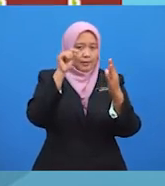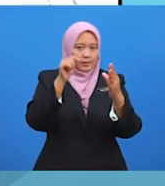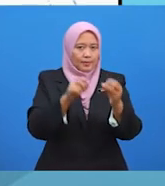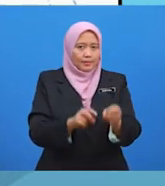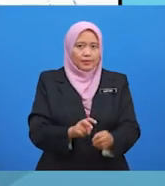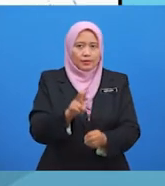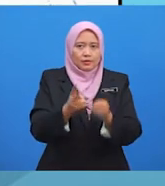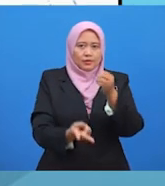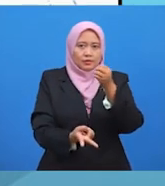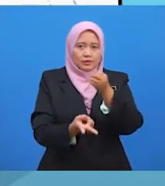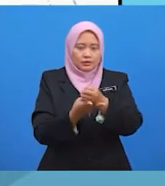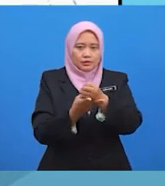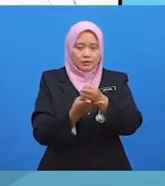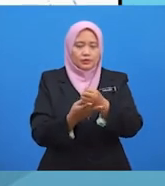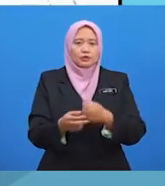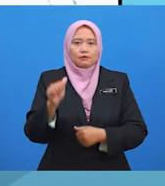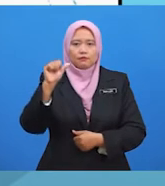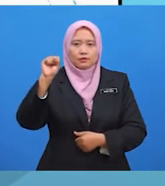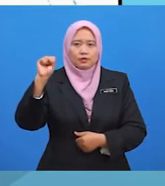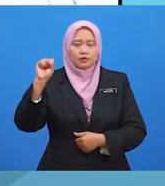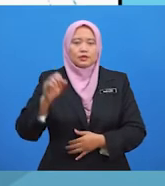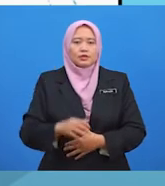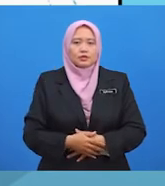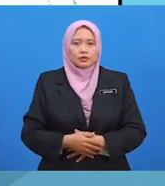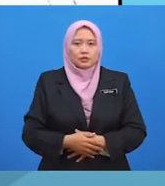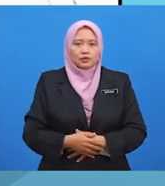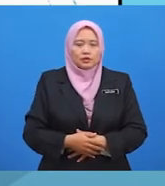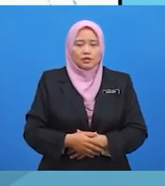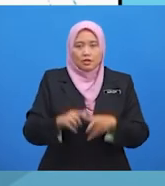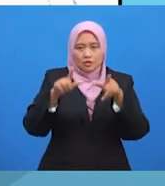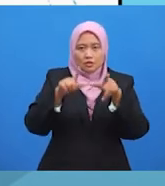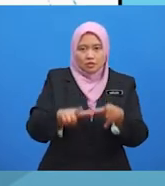Tetapkan file, nama dan format file.